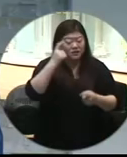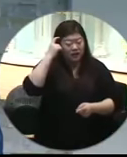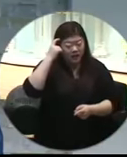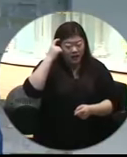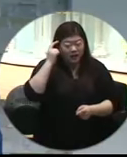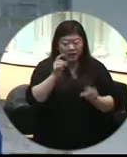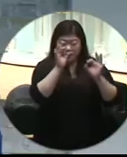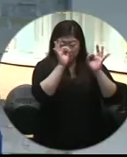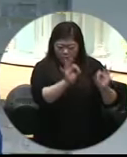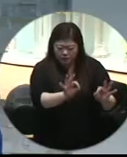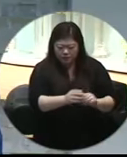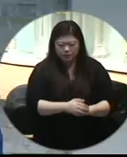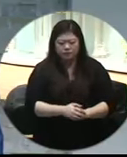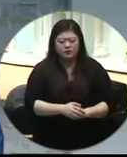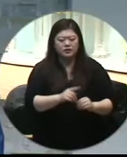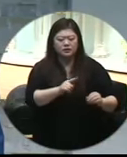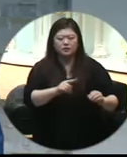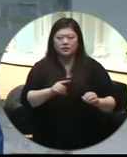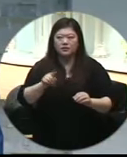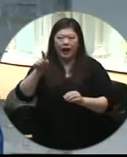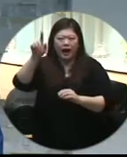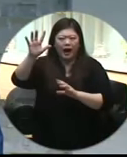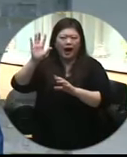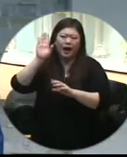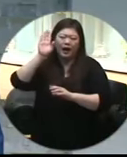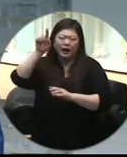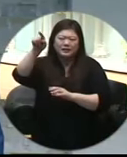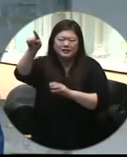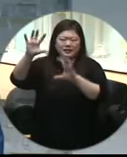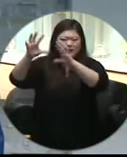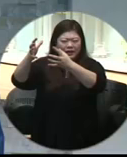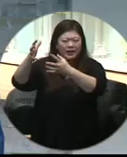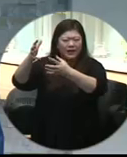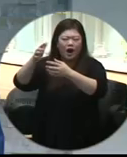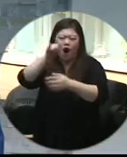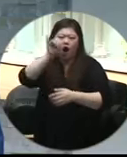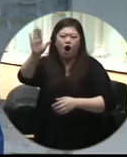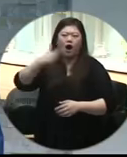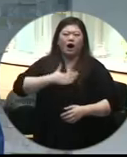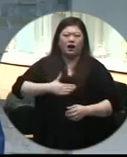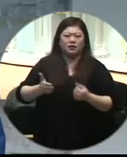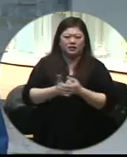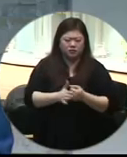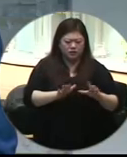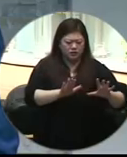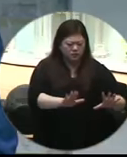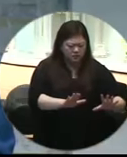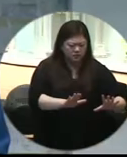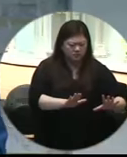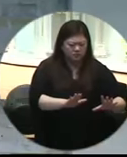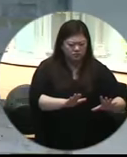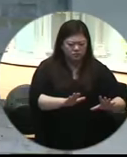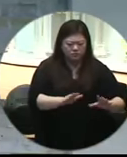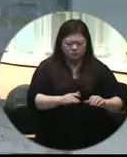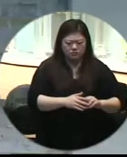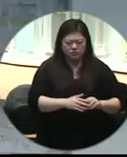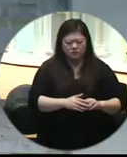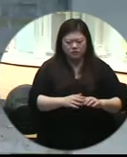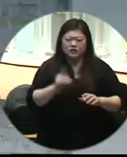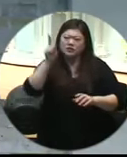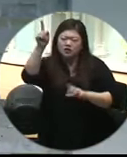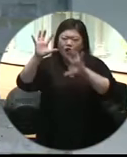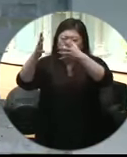이 세상에서 아주 무기력해졌습니다. 천국에 초점 맞추십시오. 그러면